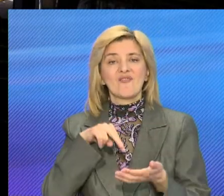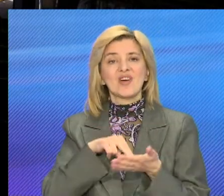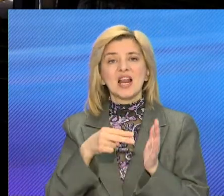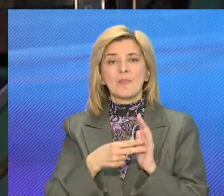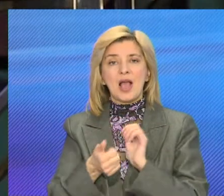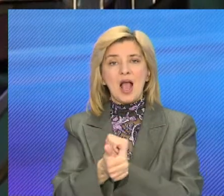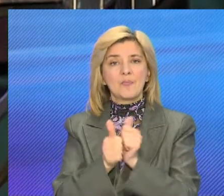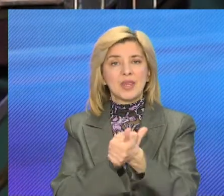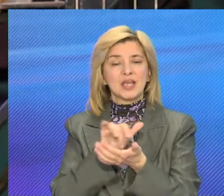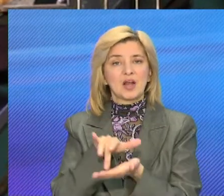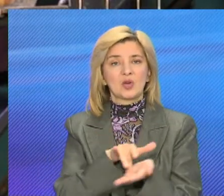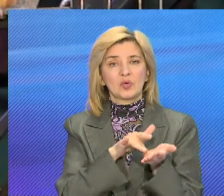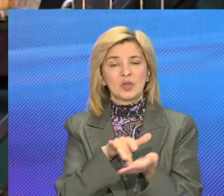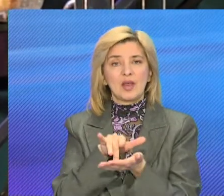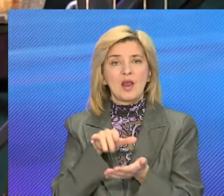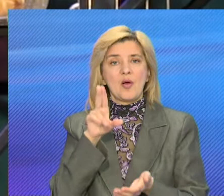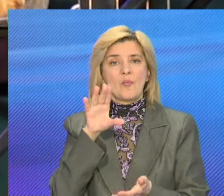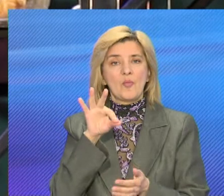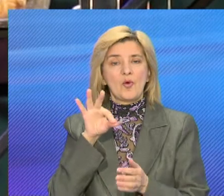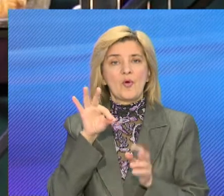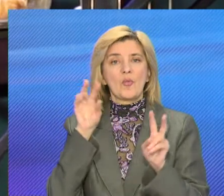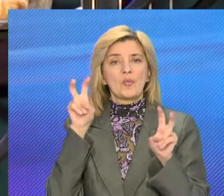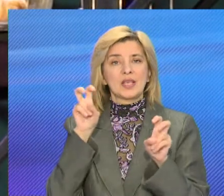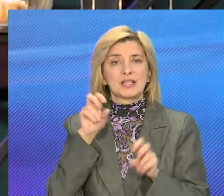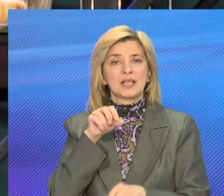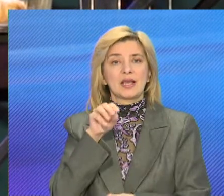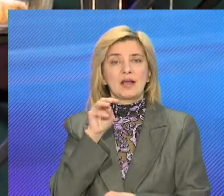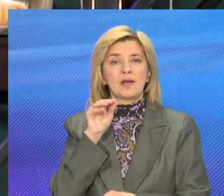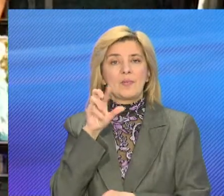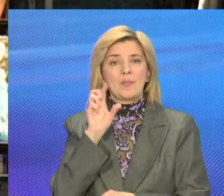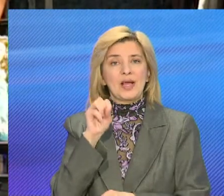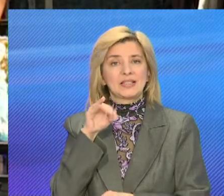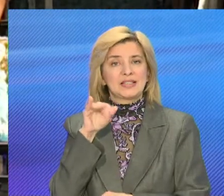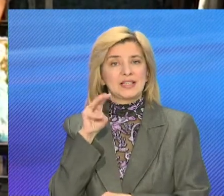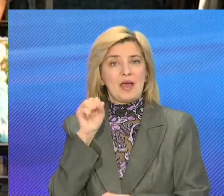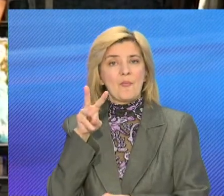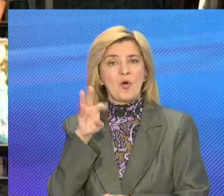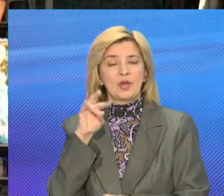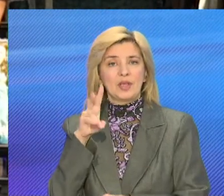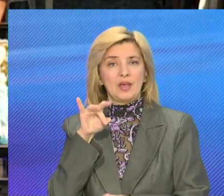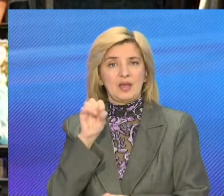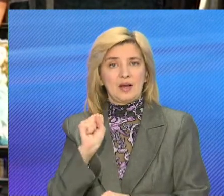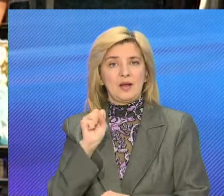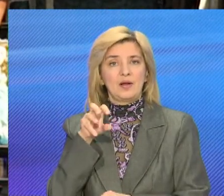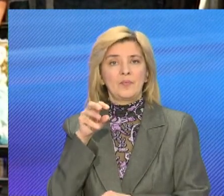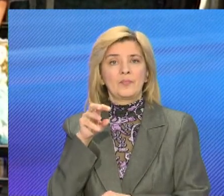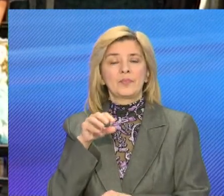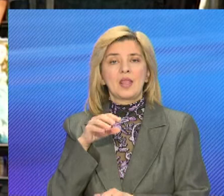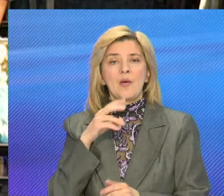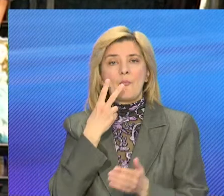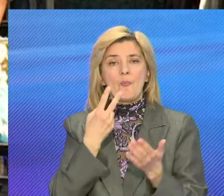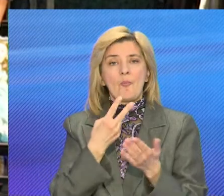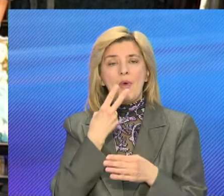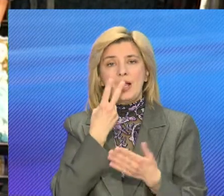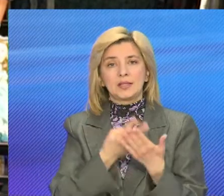стагодия по пьесе Жана Батиста Мольера «Манерницы» поставил заслуженный деяч мастерства в Беларуси, лауреат национальной театральной